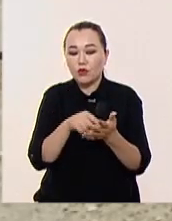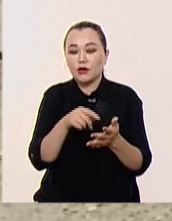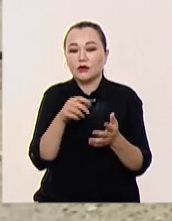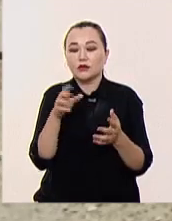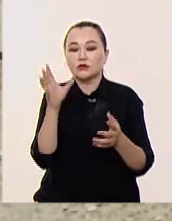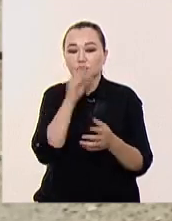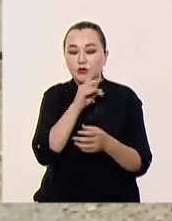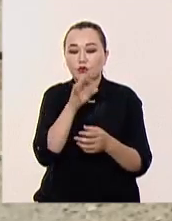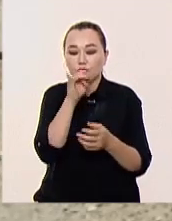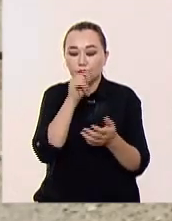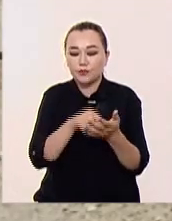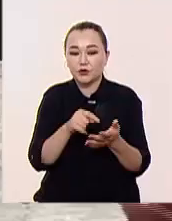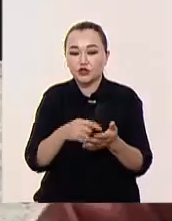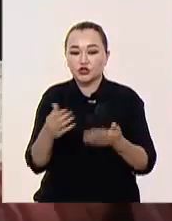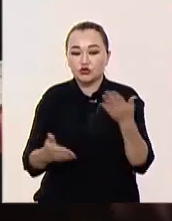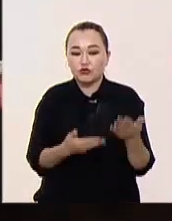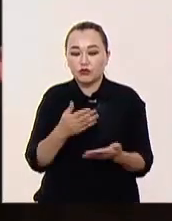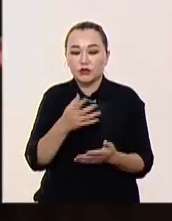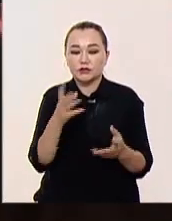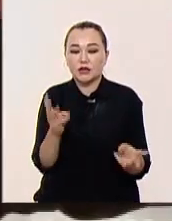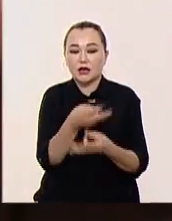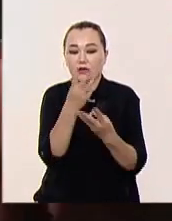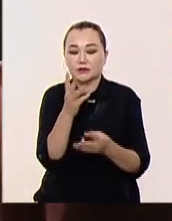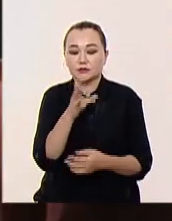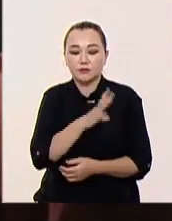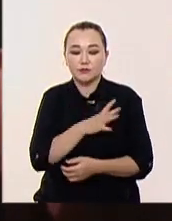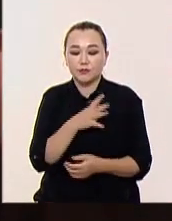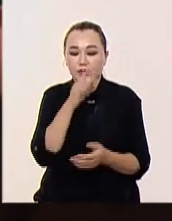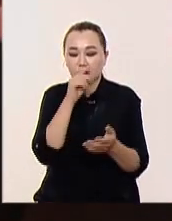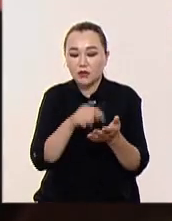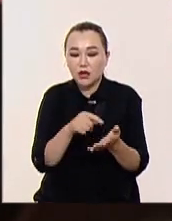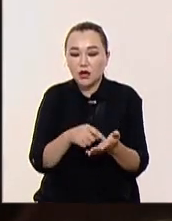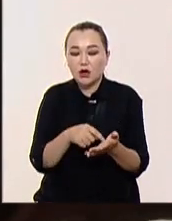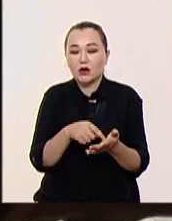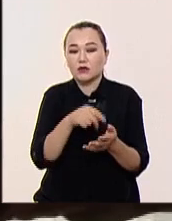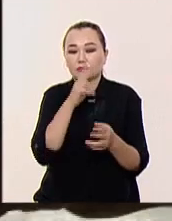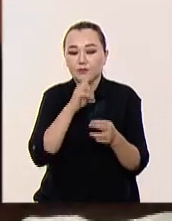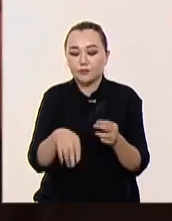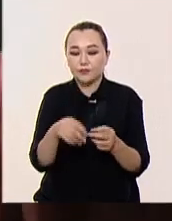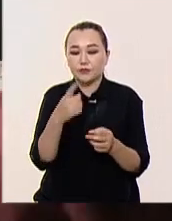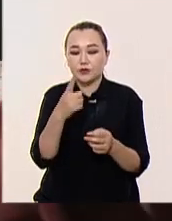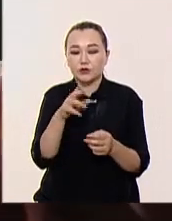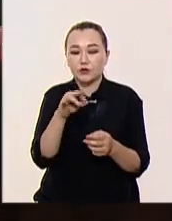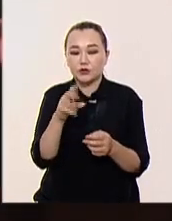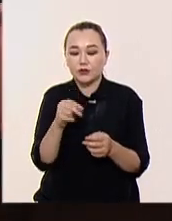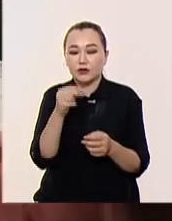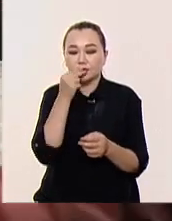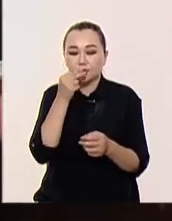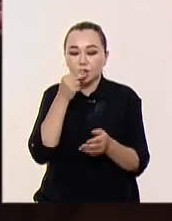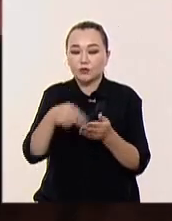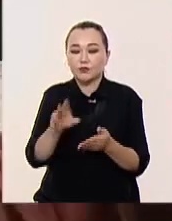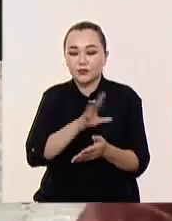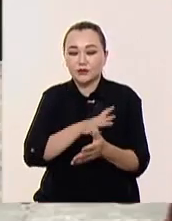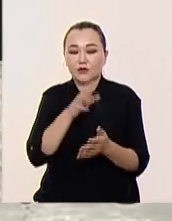тауықтары тірідей жанып кеткен. Не, тауығым кетті, бір тоннадан артық жем алған, ол да